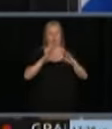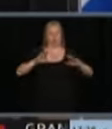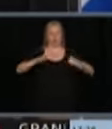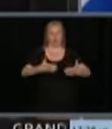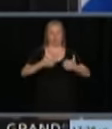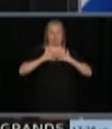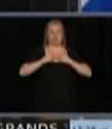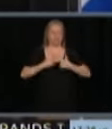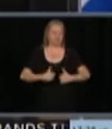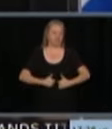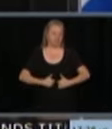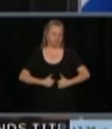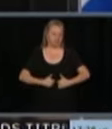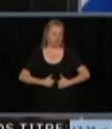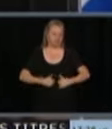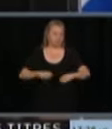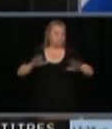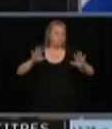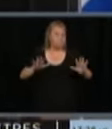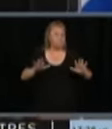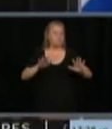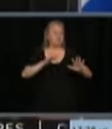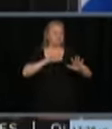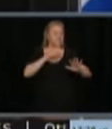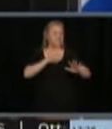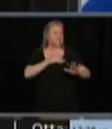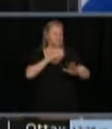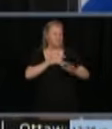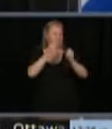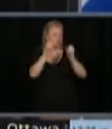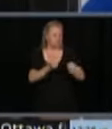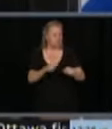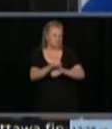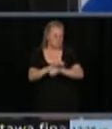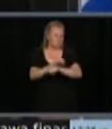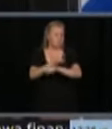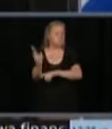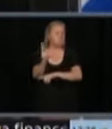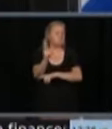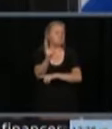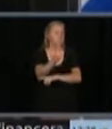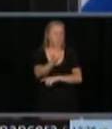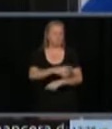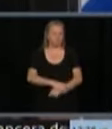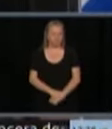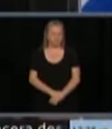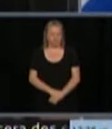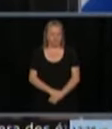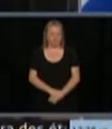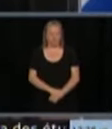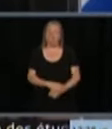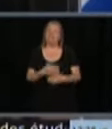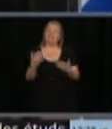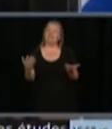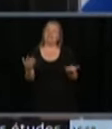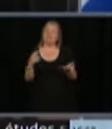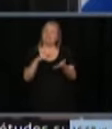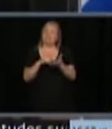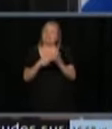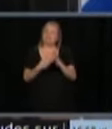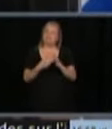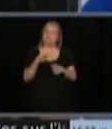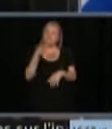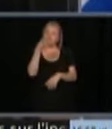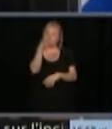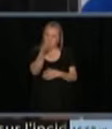pense que ça peut s'organiser assez rapidement. Toujours à ce sujet-là, est-ce qu'on doit comprendre cette volonté-là comme un ajustement